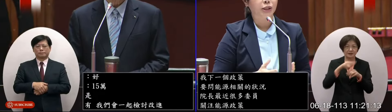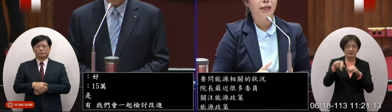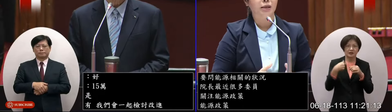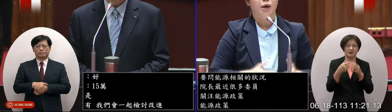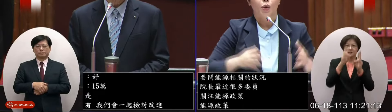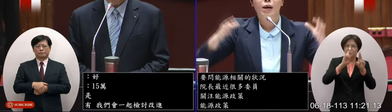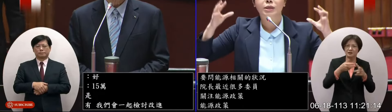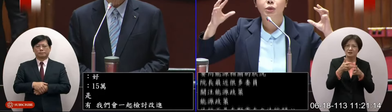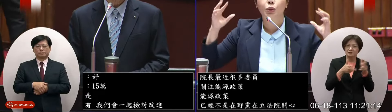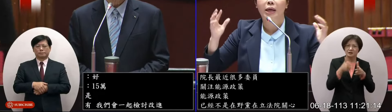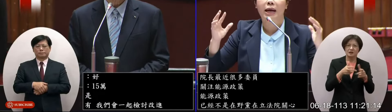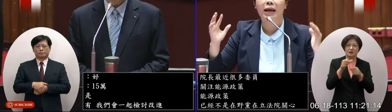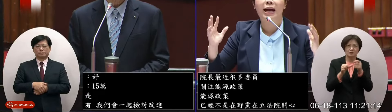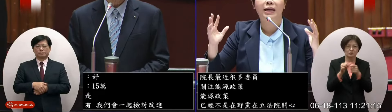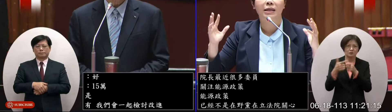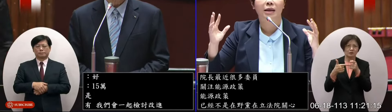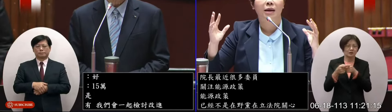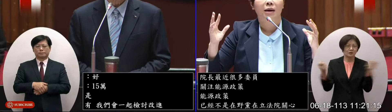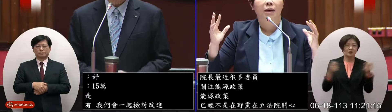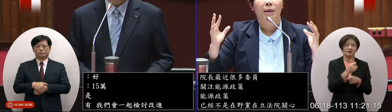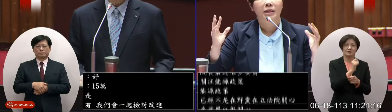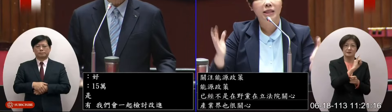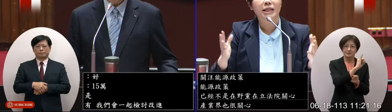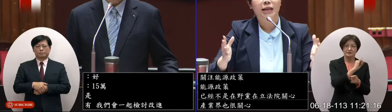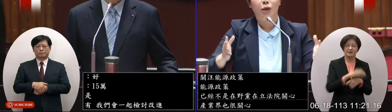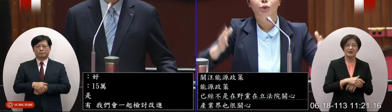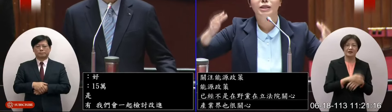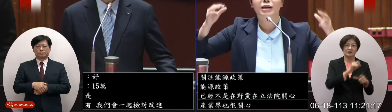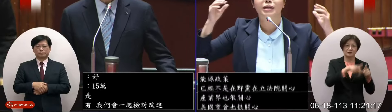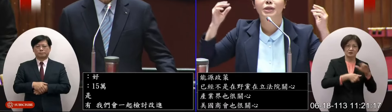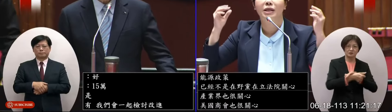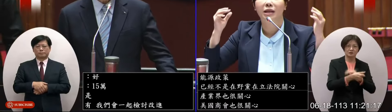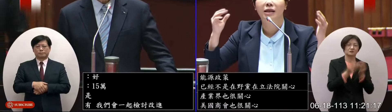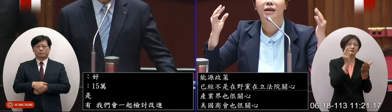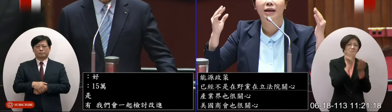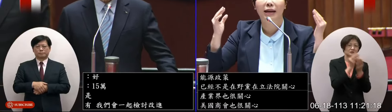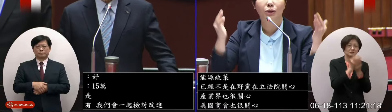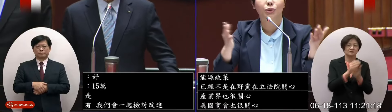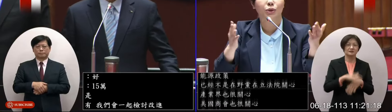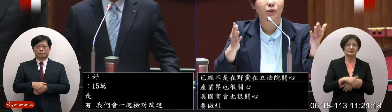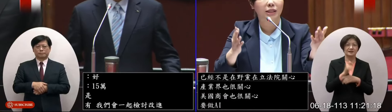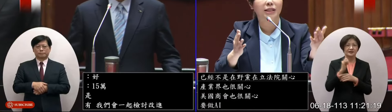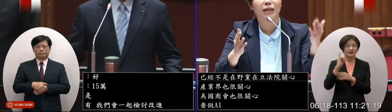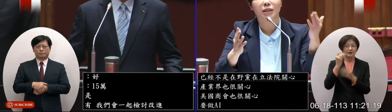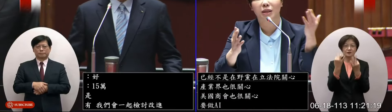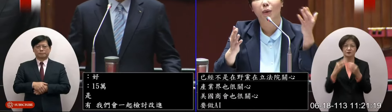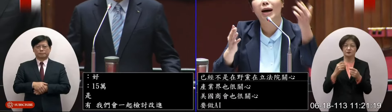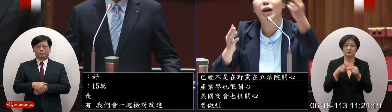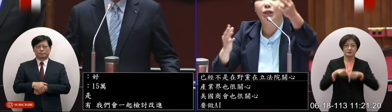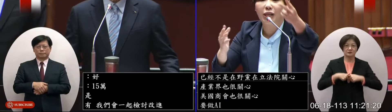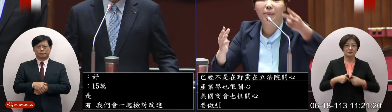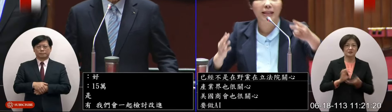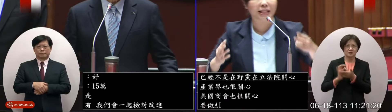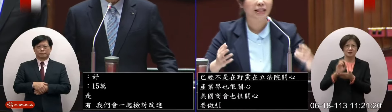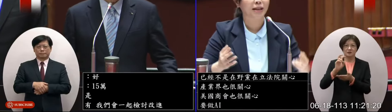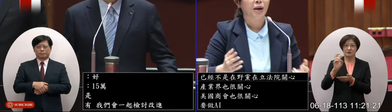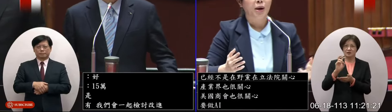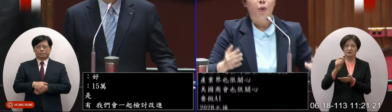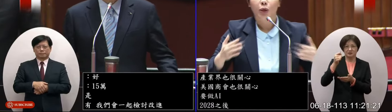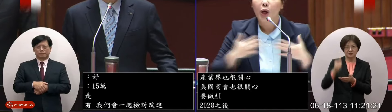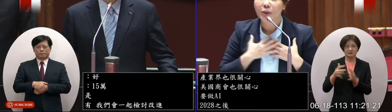的时间，光是做一个 AI 的企业投资，可能是一个 AI 的数据中心，它是花